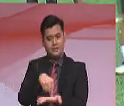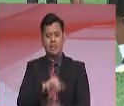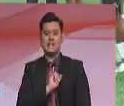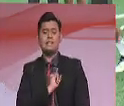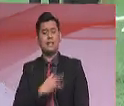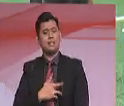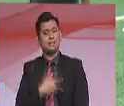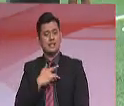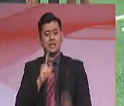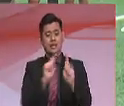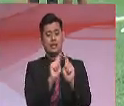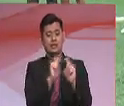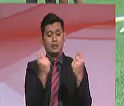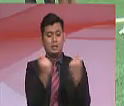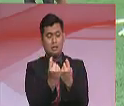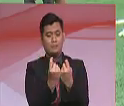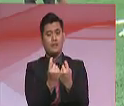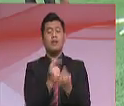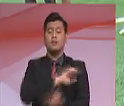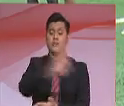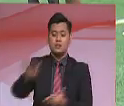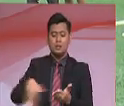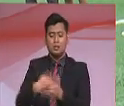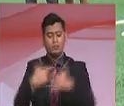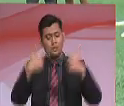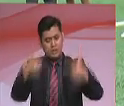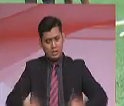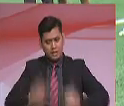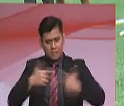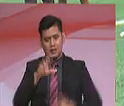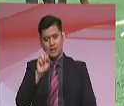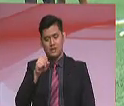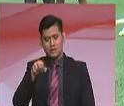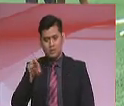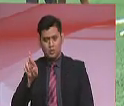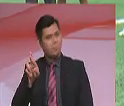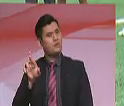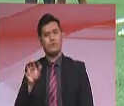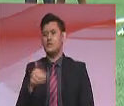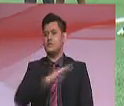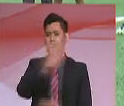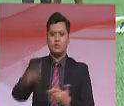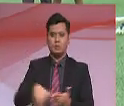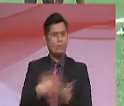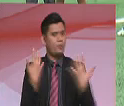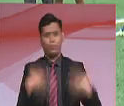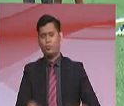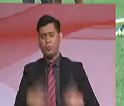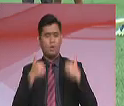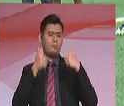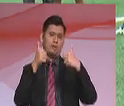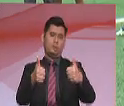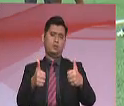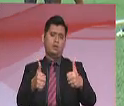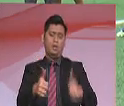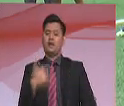Saya rasa tim di Liga Super semua akan tiba-tiba buat miracle. So kita tak nak ambil kesempatan dan kita